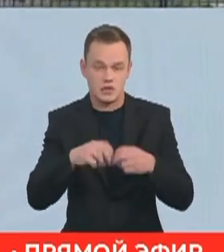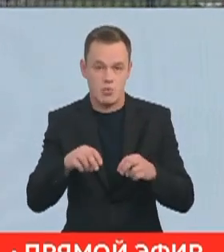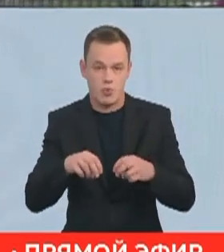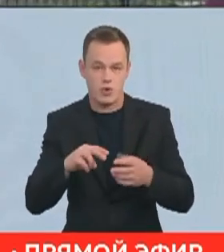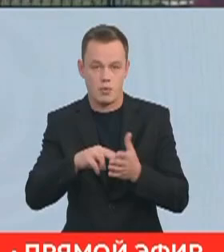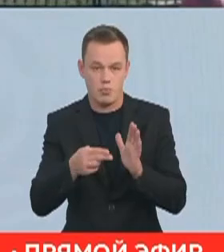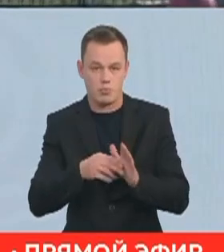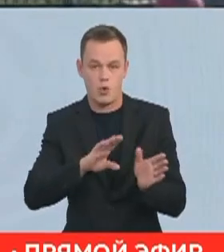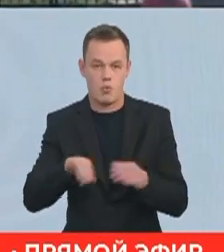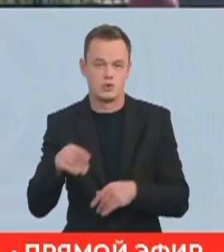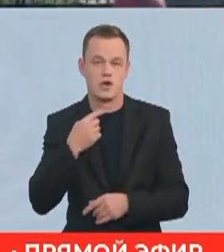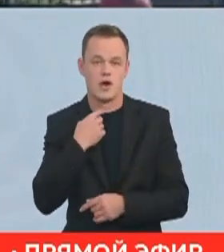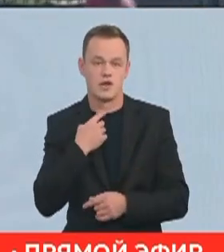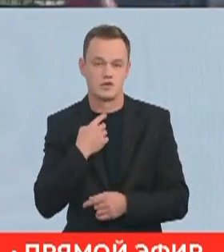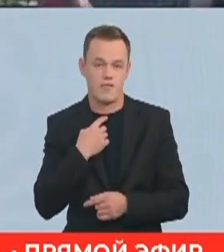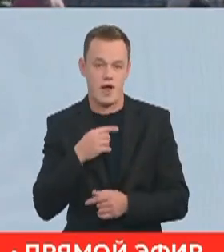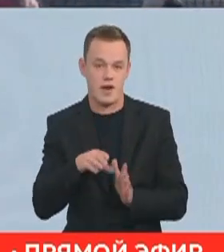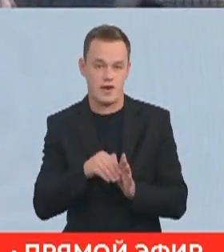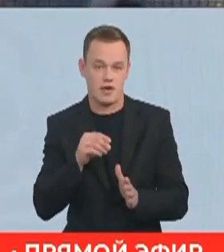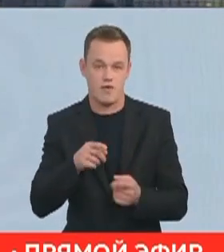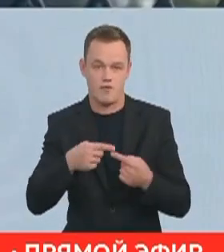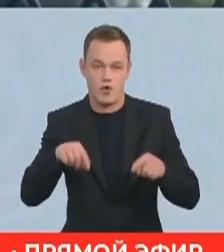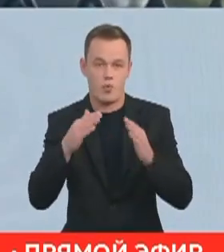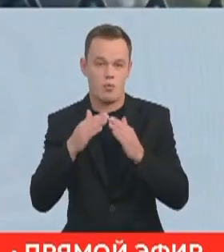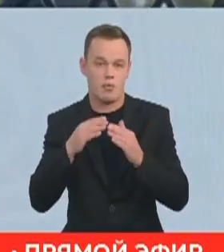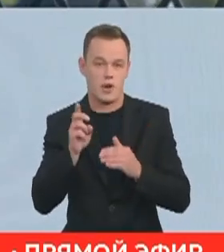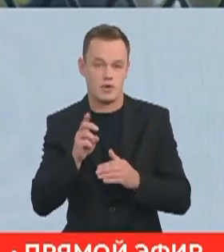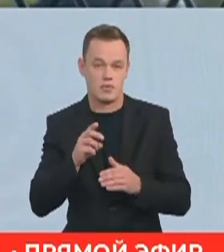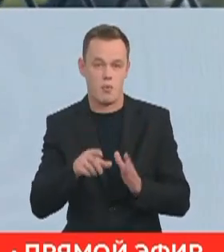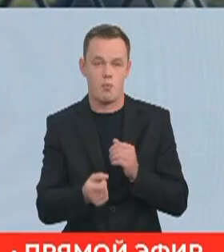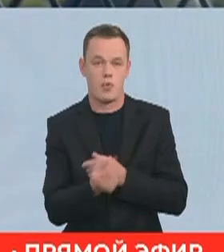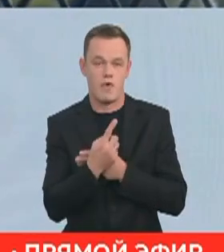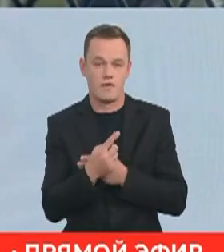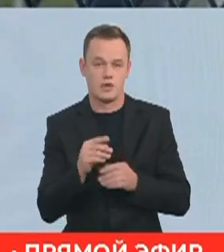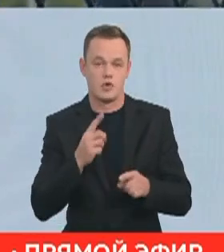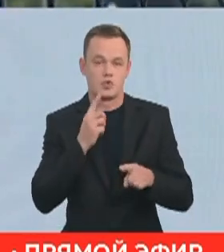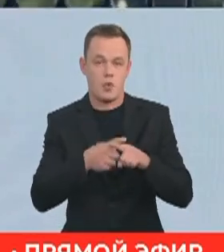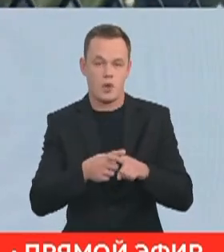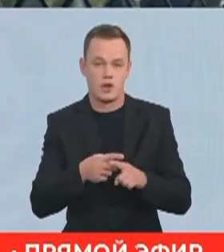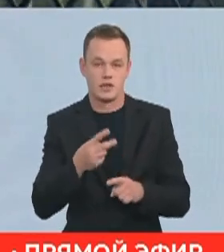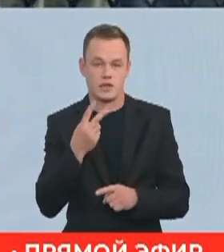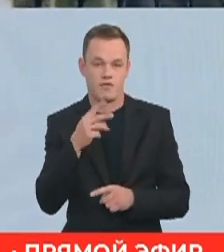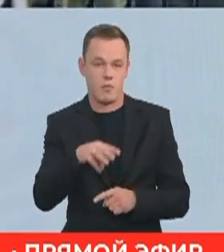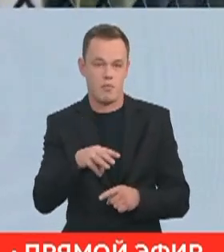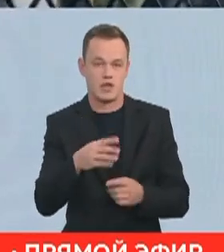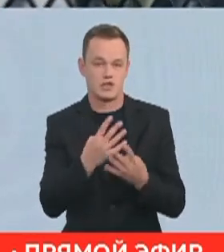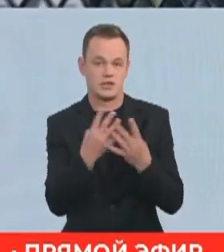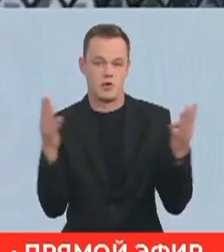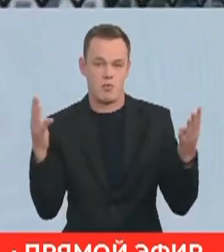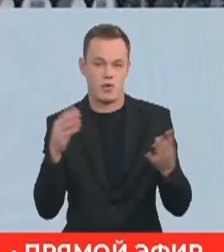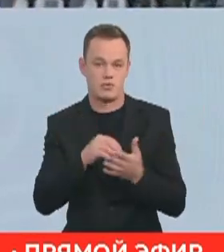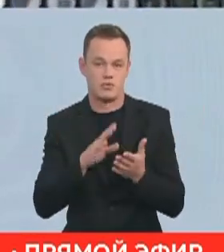стратегии действий после голосования. Вокруг Белого дома в Вашингтоне появился дополнительный 2-метровый забор,